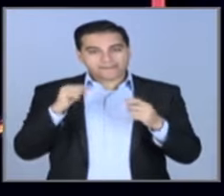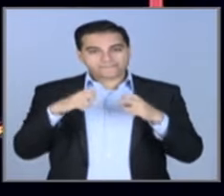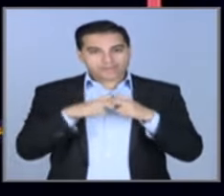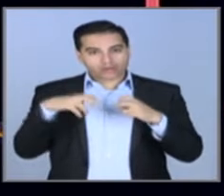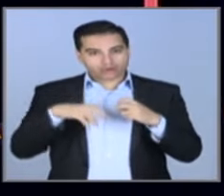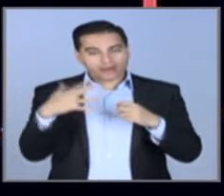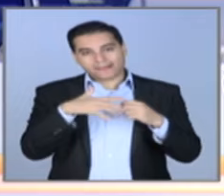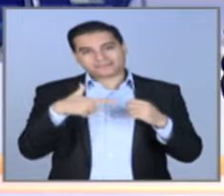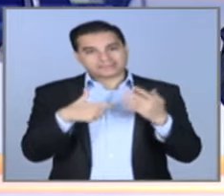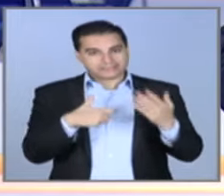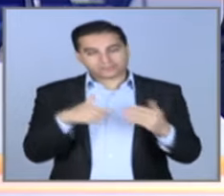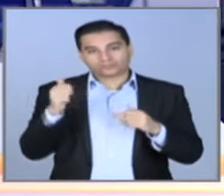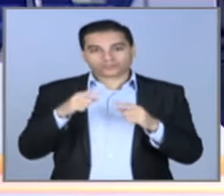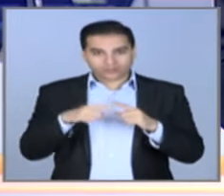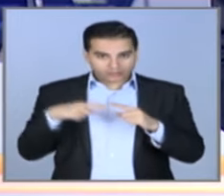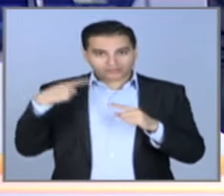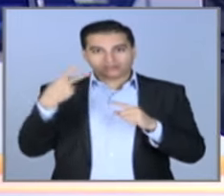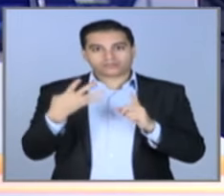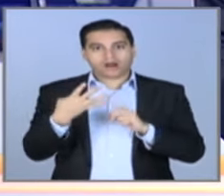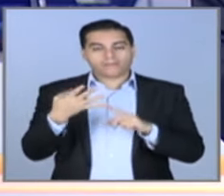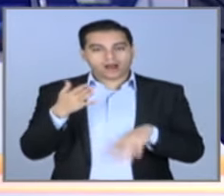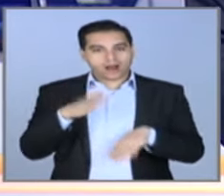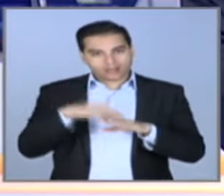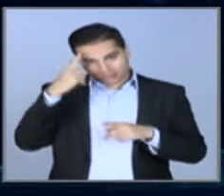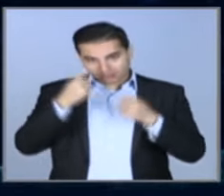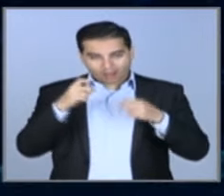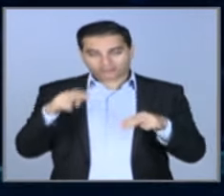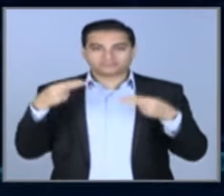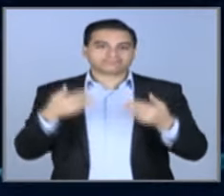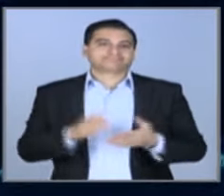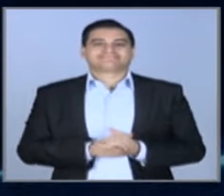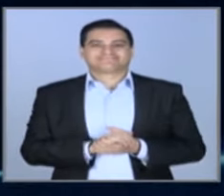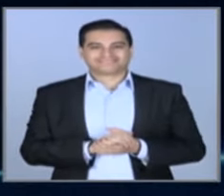القاهرة 60. ودلوقتي مع الفقرة الرابعة، فقرة تحت الضغط.